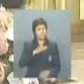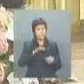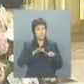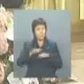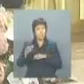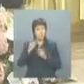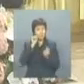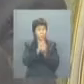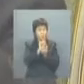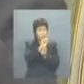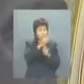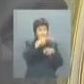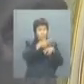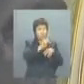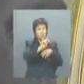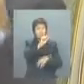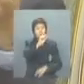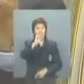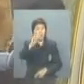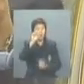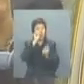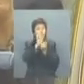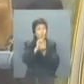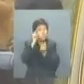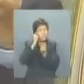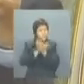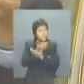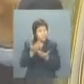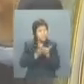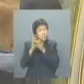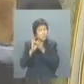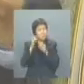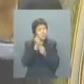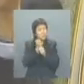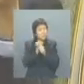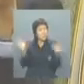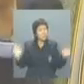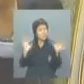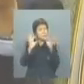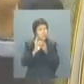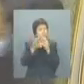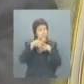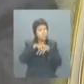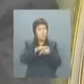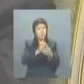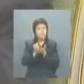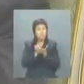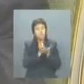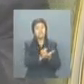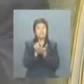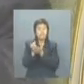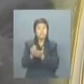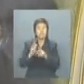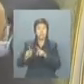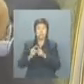รประธานวุฒิสภาเพื่อหารือถึงแนวทางการทำงานร่วมกันระหว่างวุฒิสภาซึ่งเปรียบเสมือนสภาสูงและสภาผู้แทนราษฎร